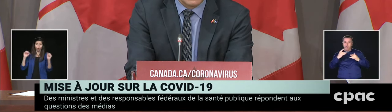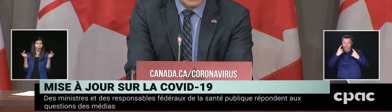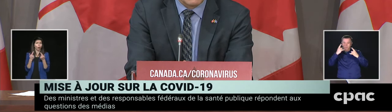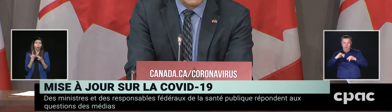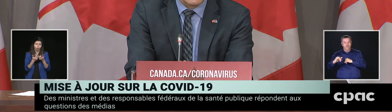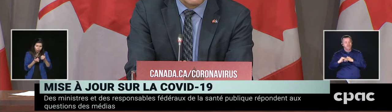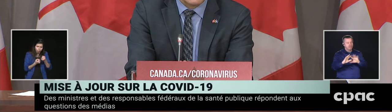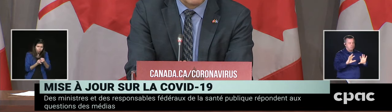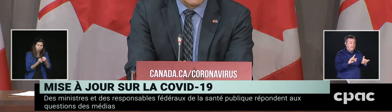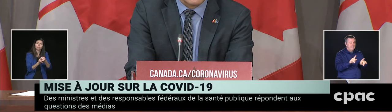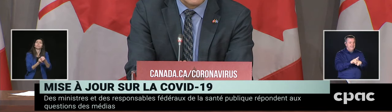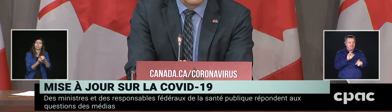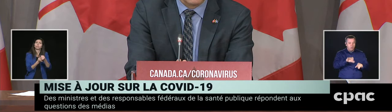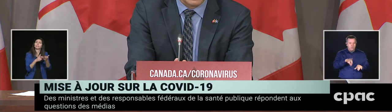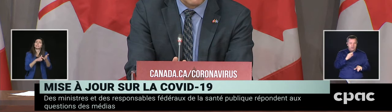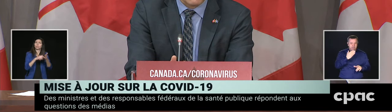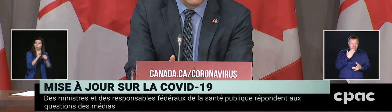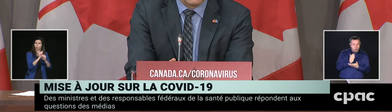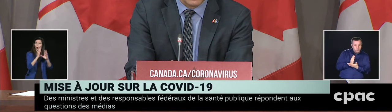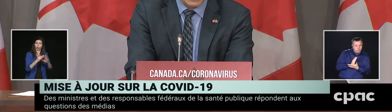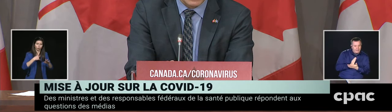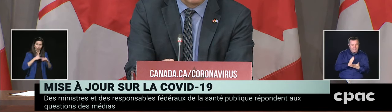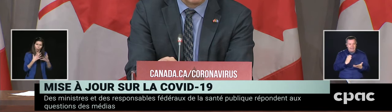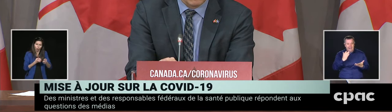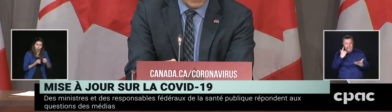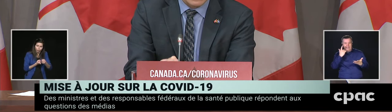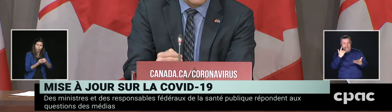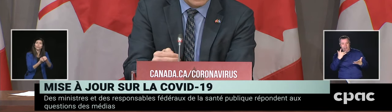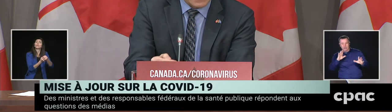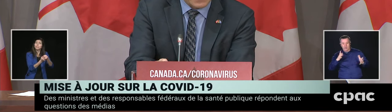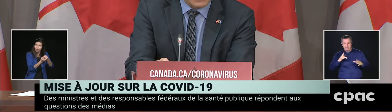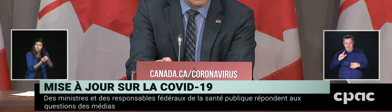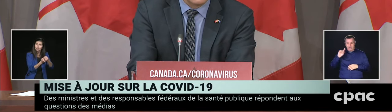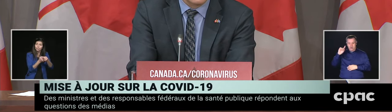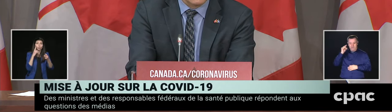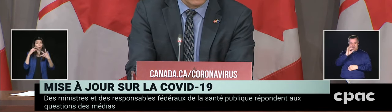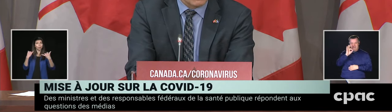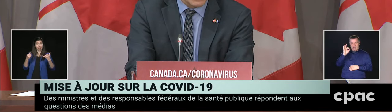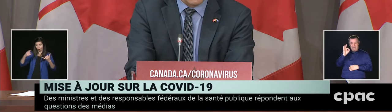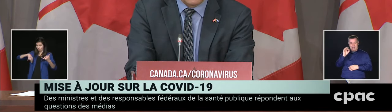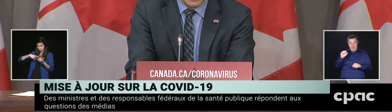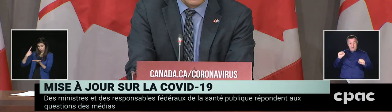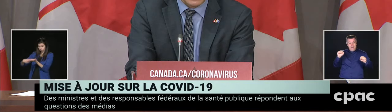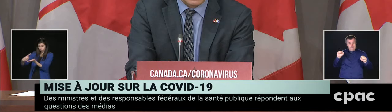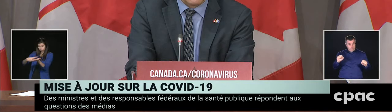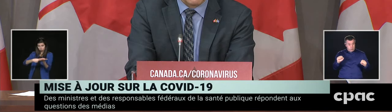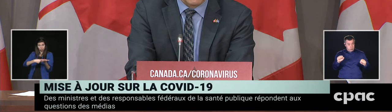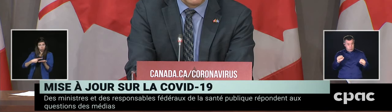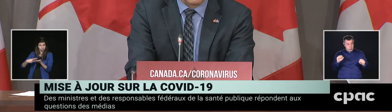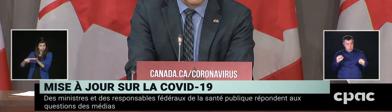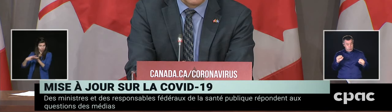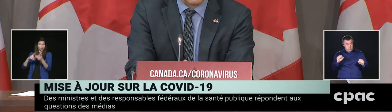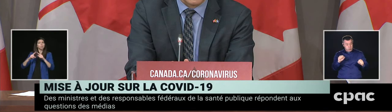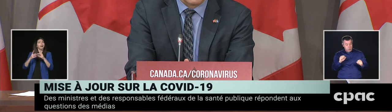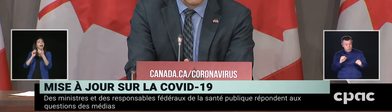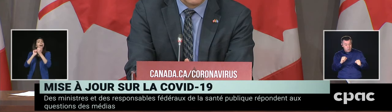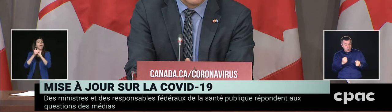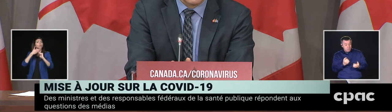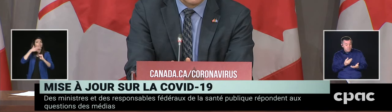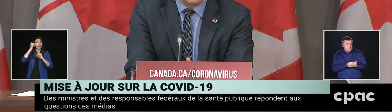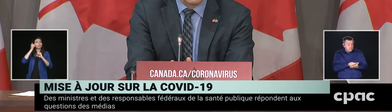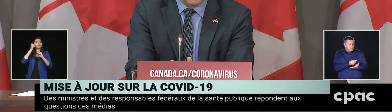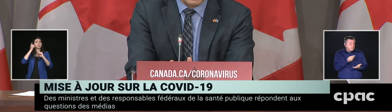mécanismes par lesquels le gouvernement fédéral pourrait aider de manière financière, évidemment, parce que c'est une